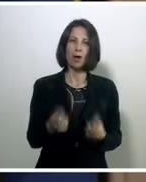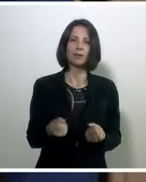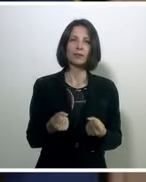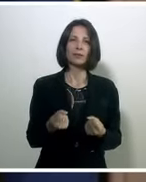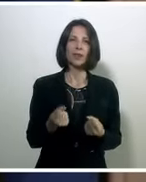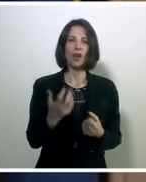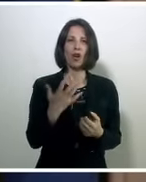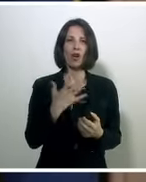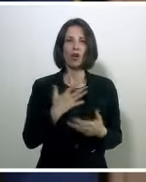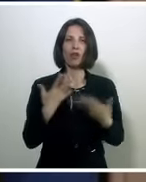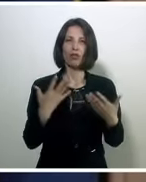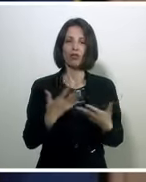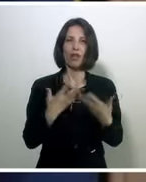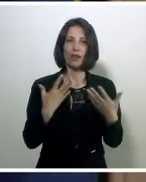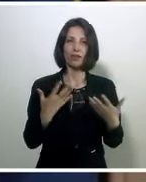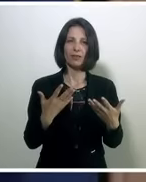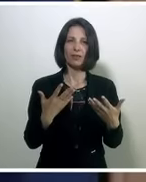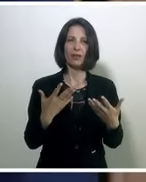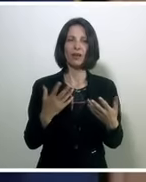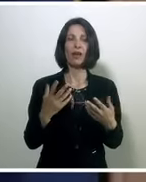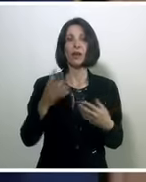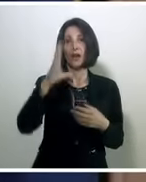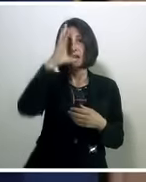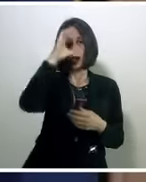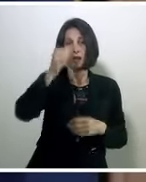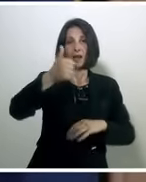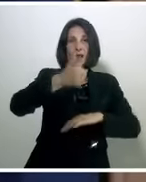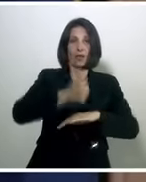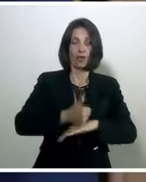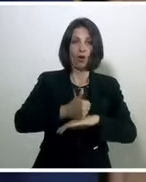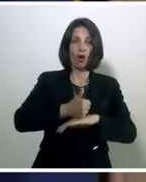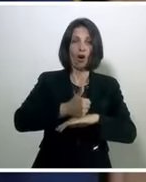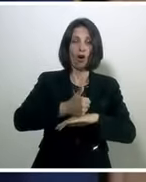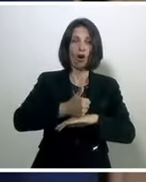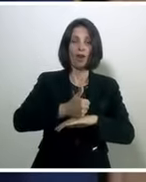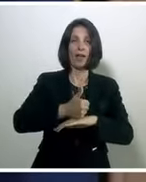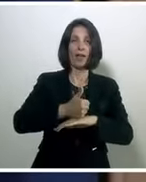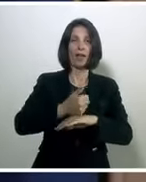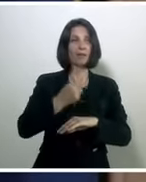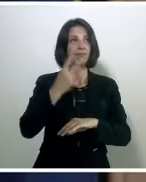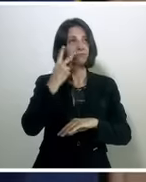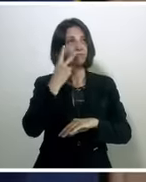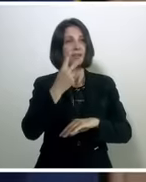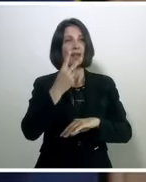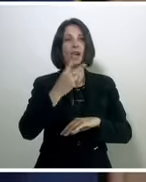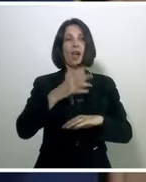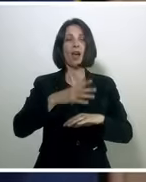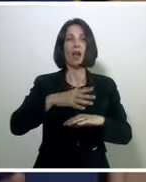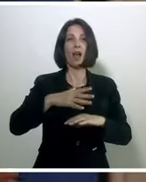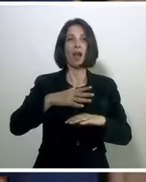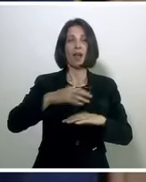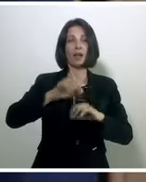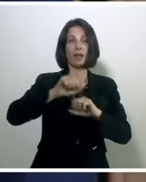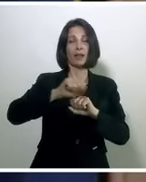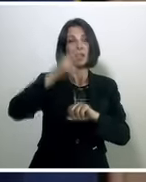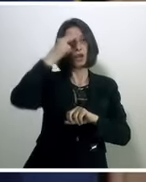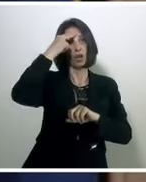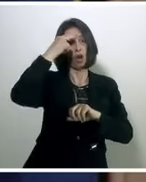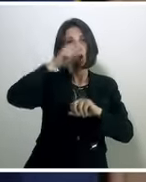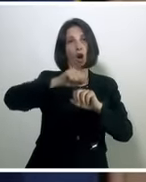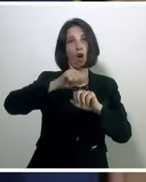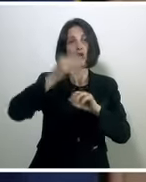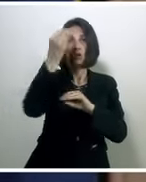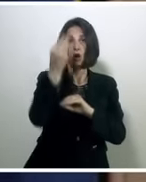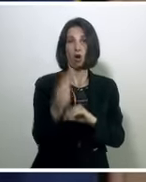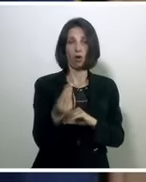ha scoperto una lapide il ricordo di Enrico Berlinguer mi è parso di vedere in questo in